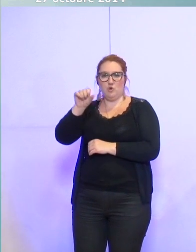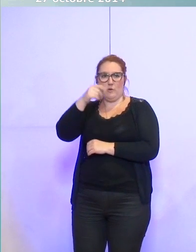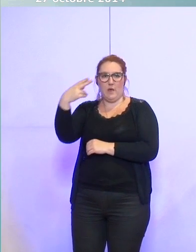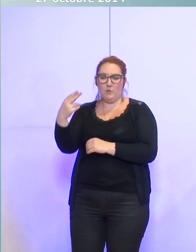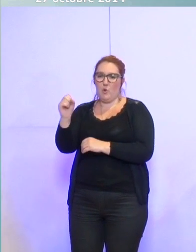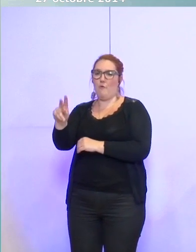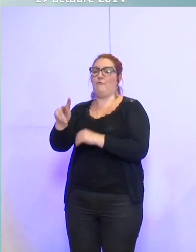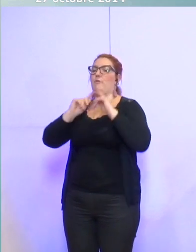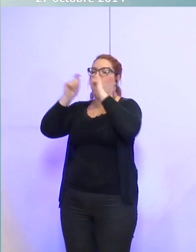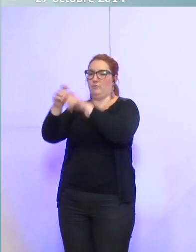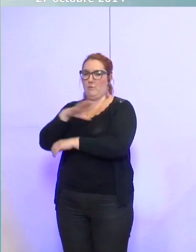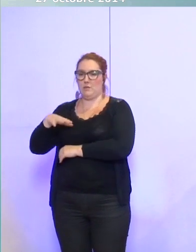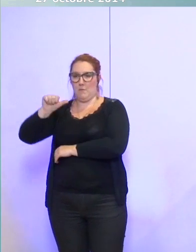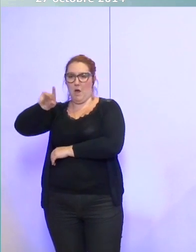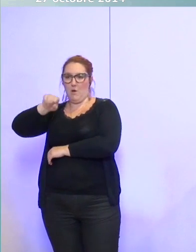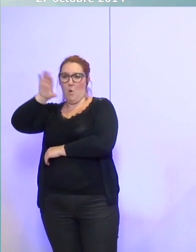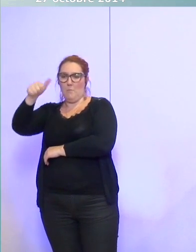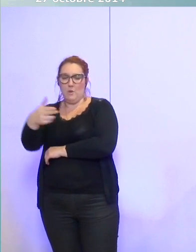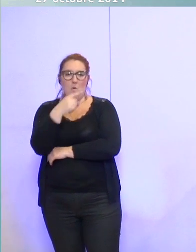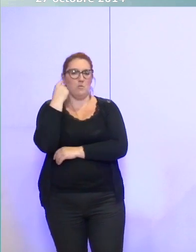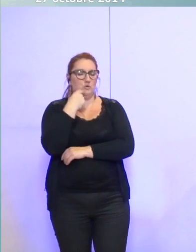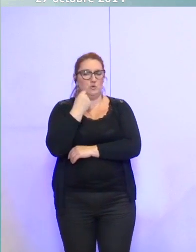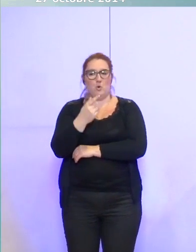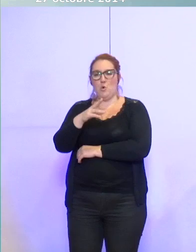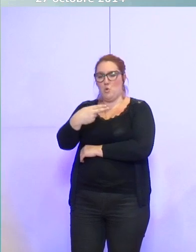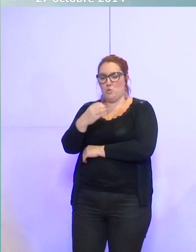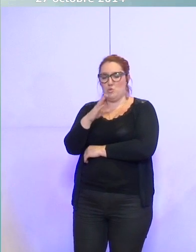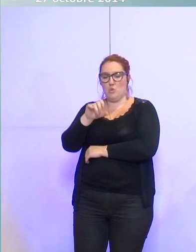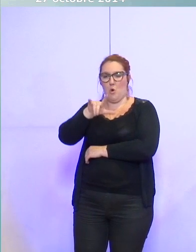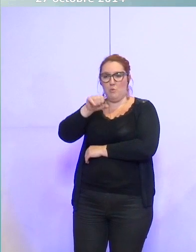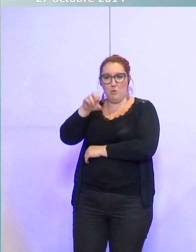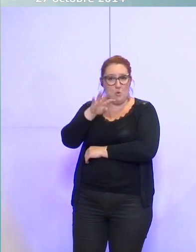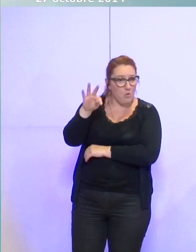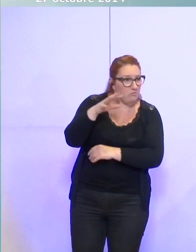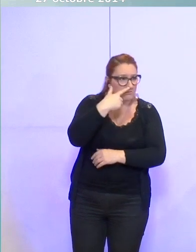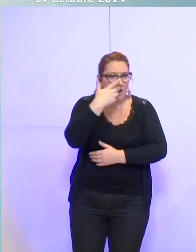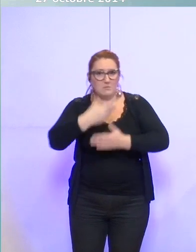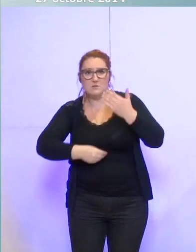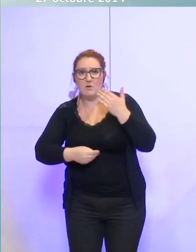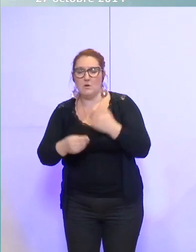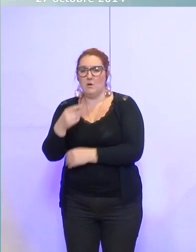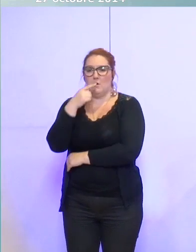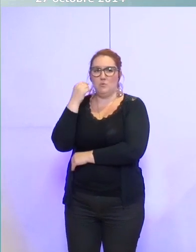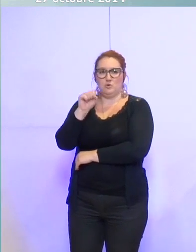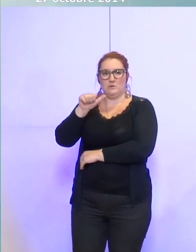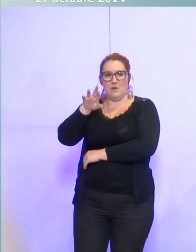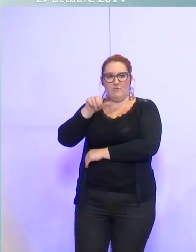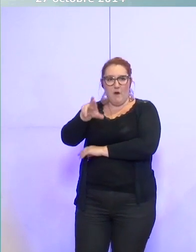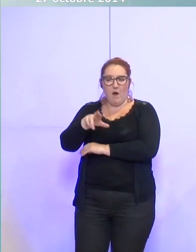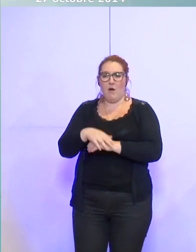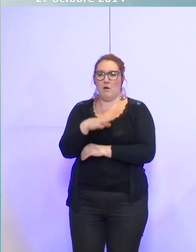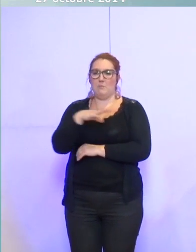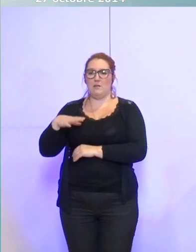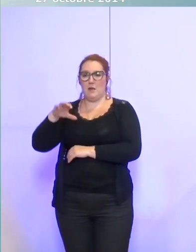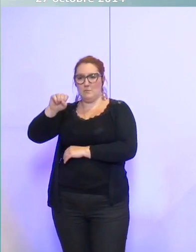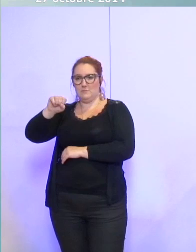Agobian pour la soirée. Olivier Noblecourt, qui paraît absent. Jérôme Safar,